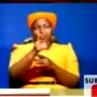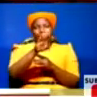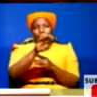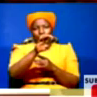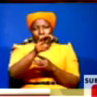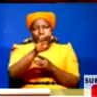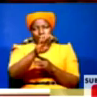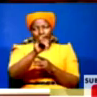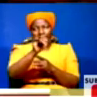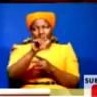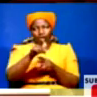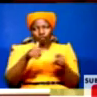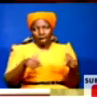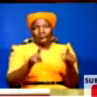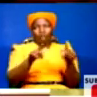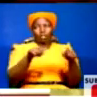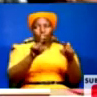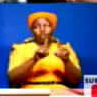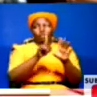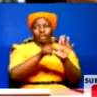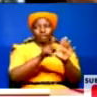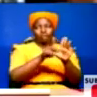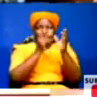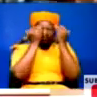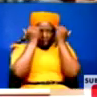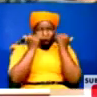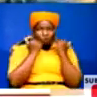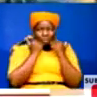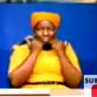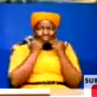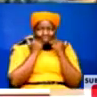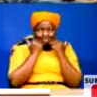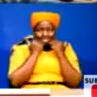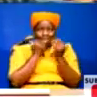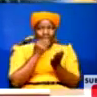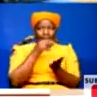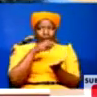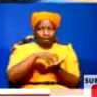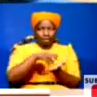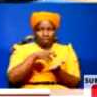mahakama. Mahakama itatoa uamuzi kuhusu ombi la dhamana